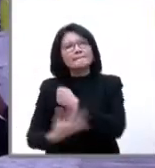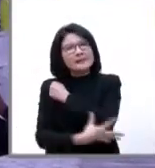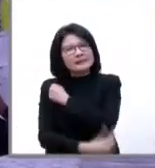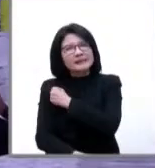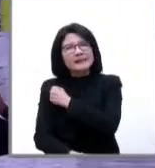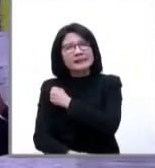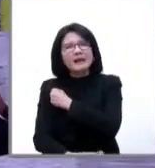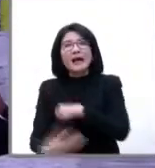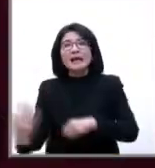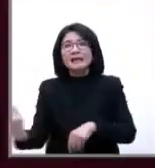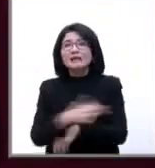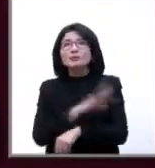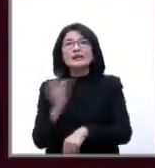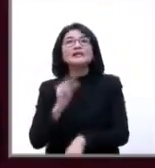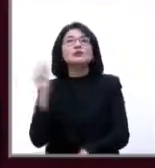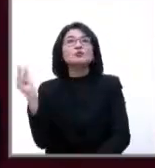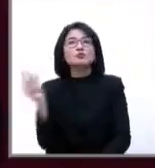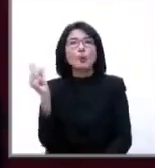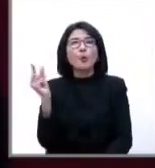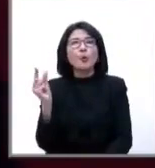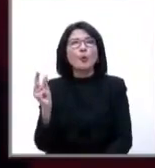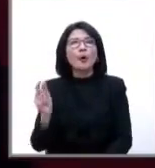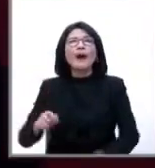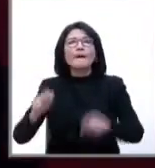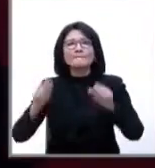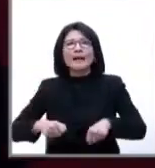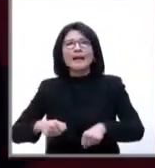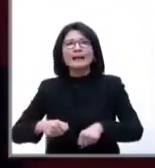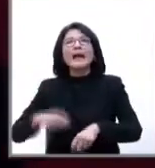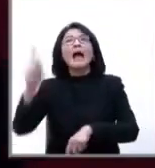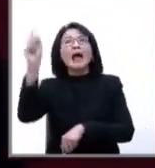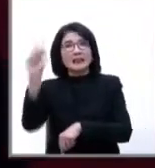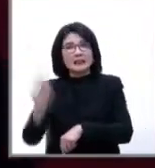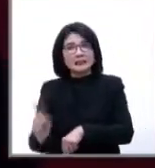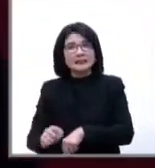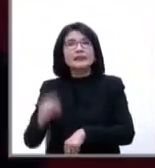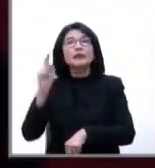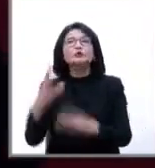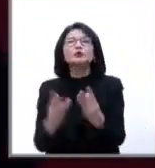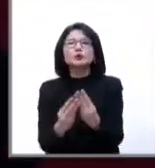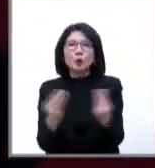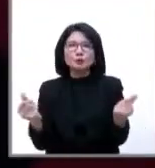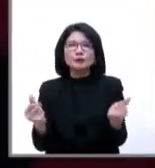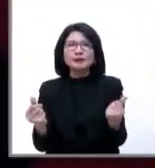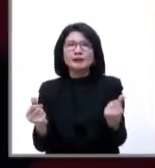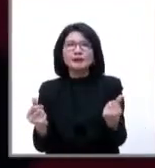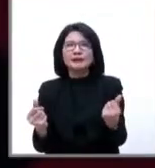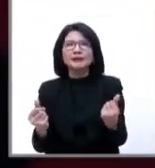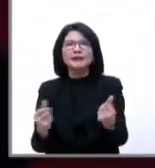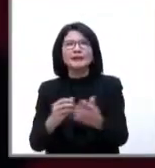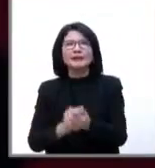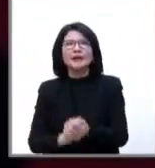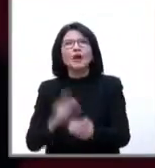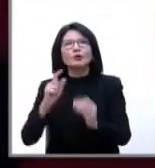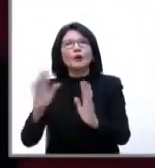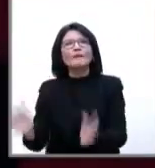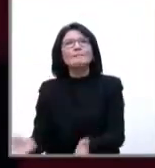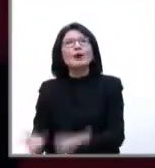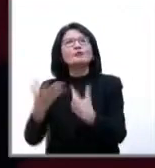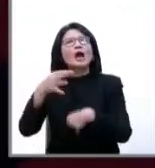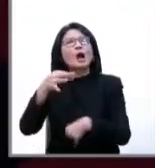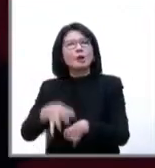transportasi publik menggunakan energi listrik juga menjadi salah satu solusi untuk mengurangi polusi dengan cara pembangunan